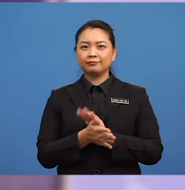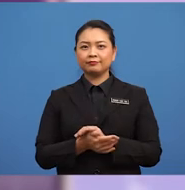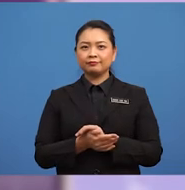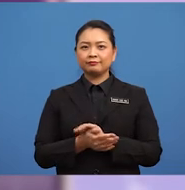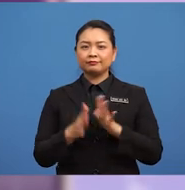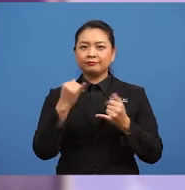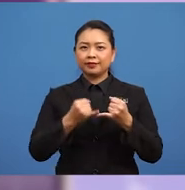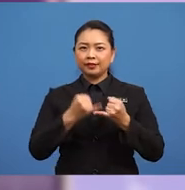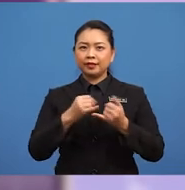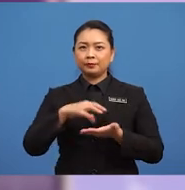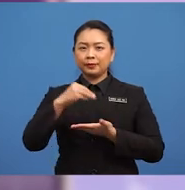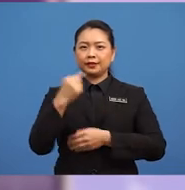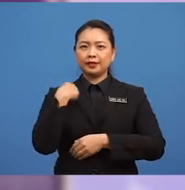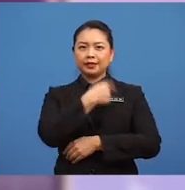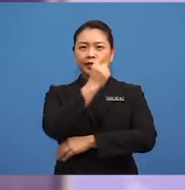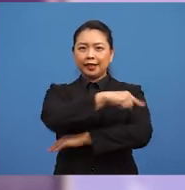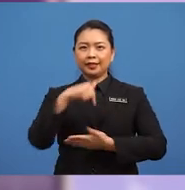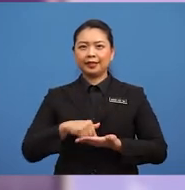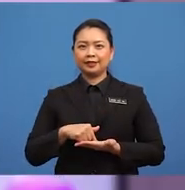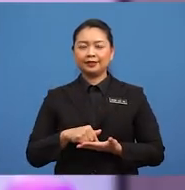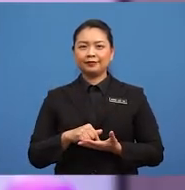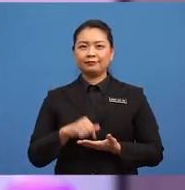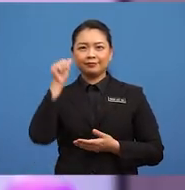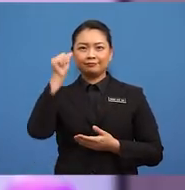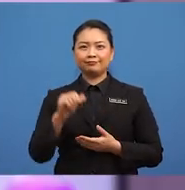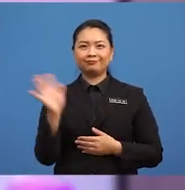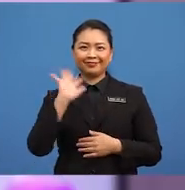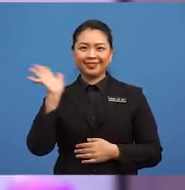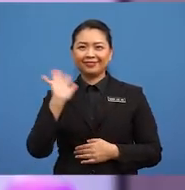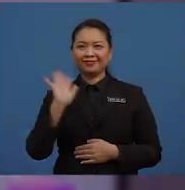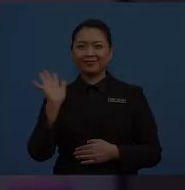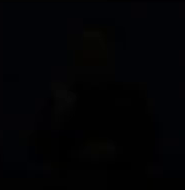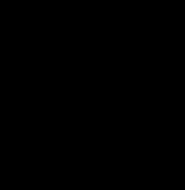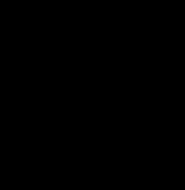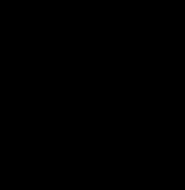berakhirlah sesi pembelajaran kita pada hari ini. Assalamualaikum. Bye.